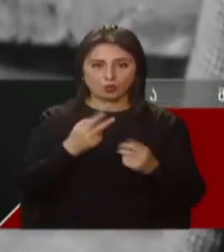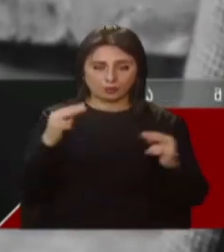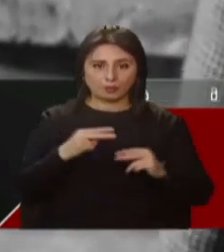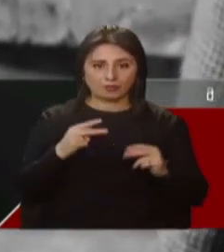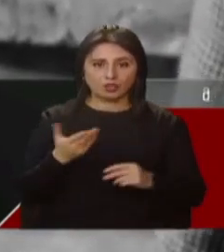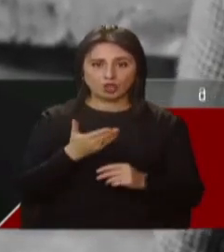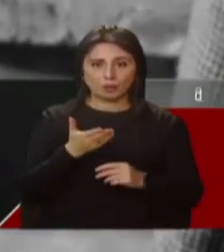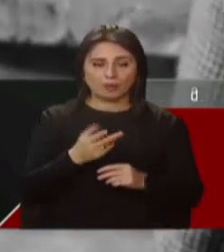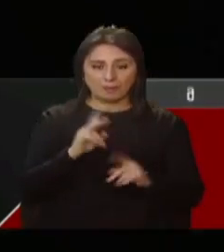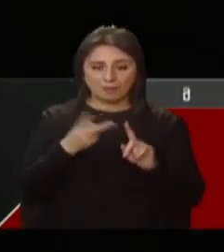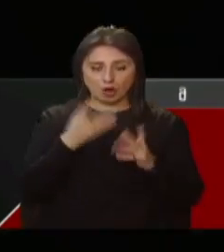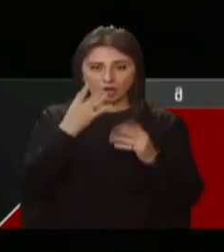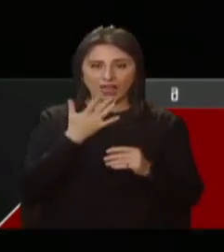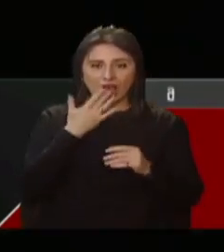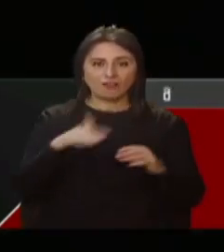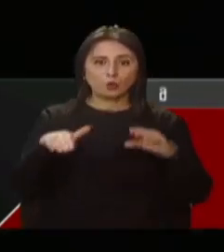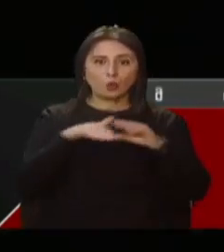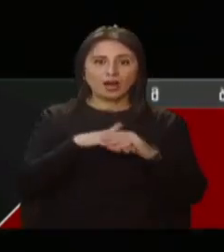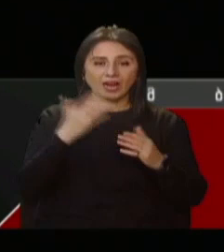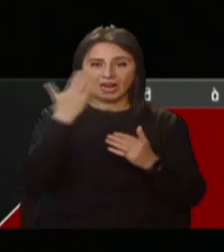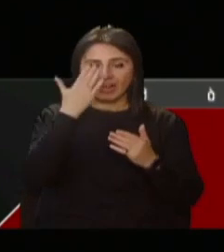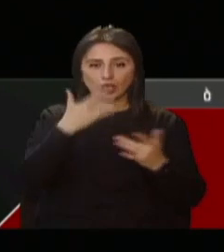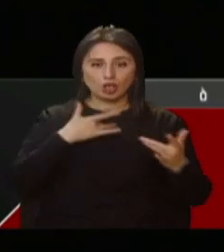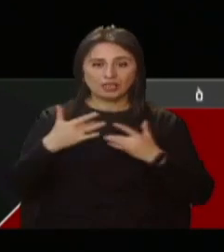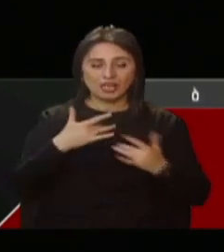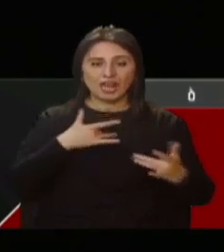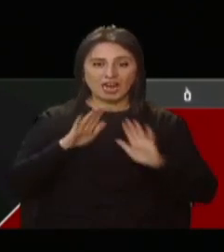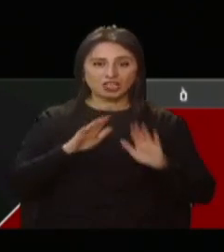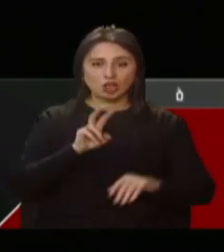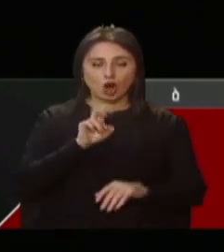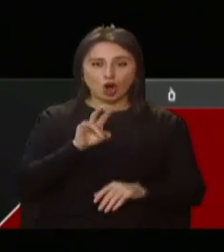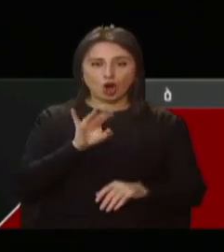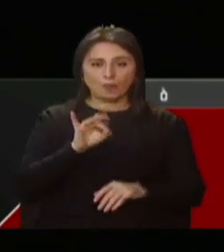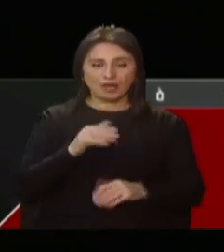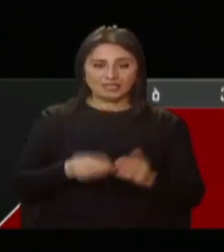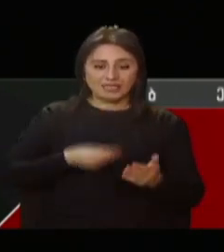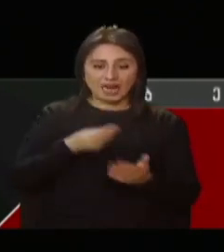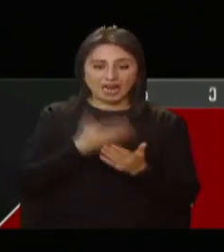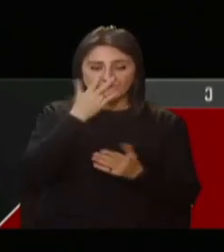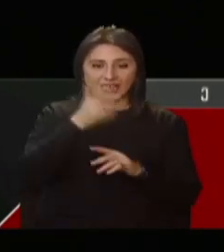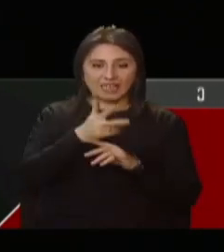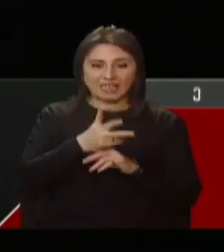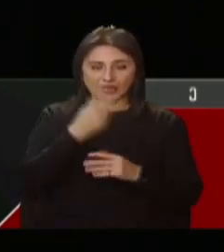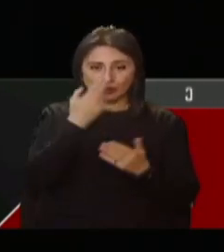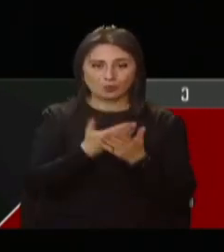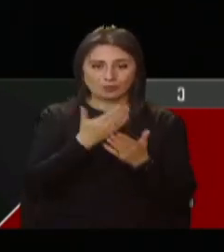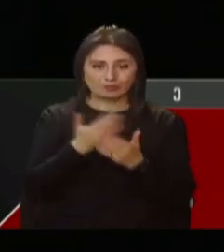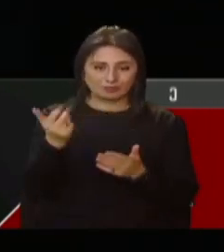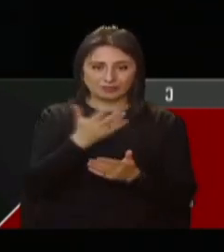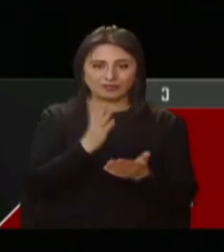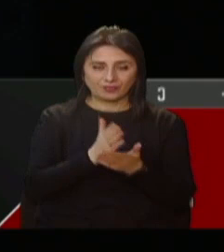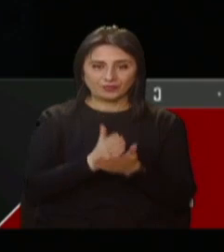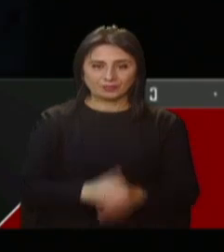მოწმობს, რომლებიც მეორე დღეა ეროვნული არქივის კინოთეატრში რეჟისორ ლანა ღოღობერიძის აღდგენილი ფილმების რეტროსპექტივას